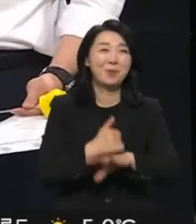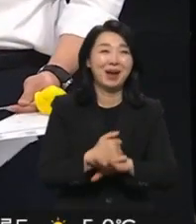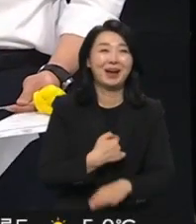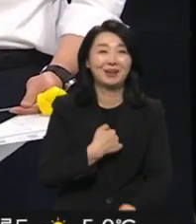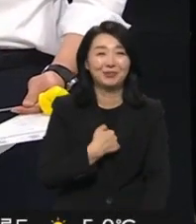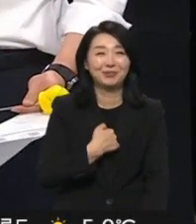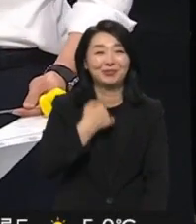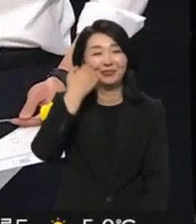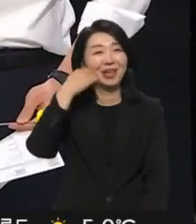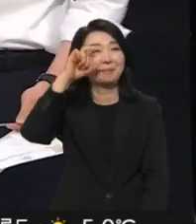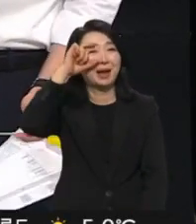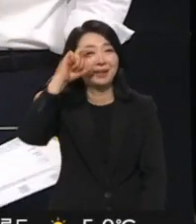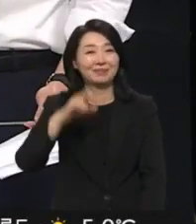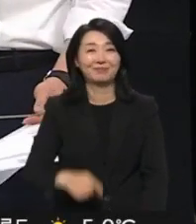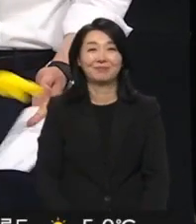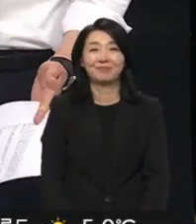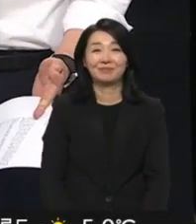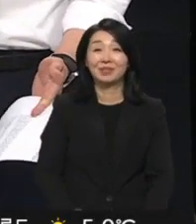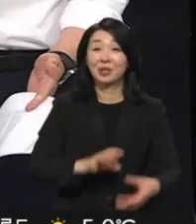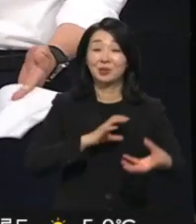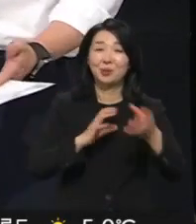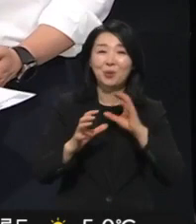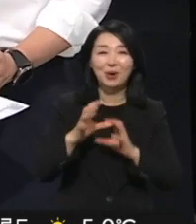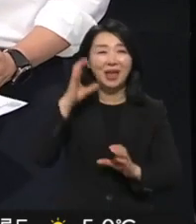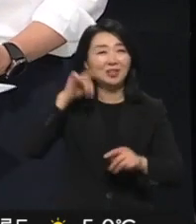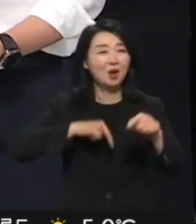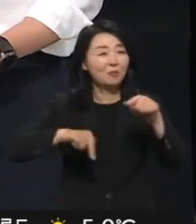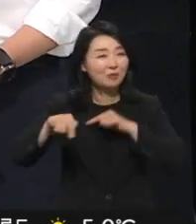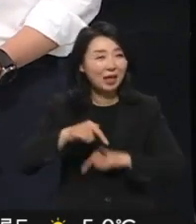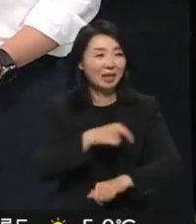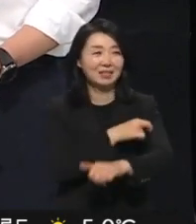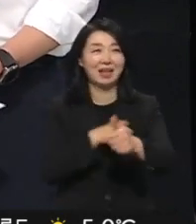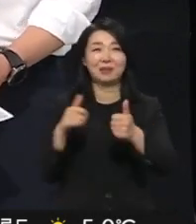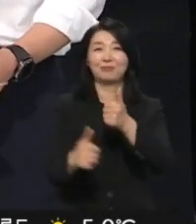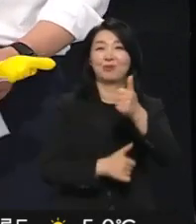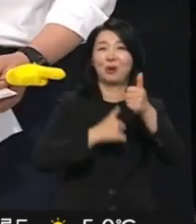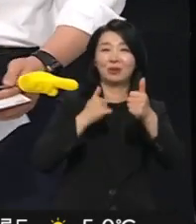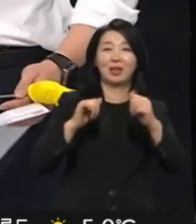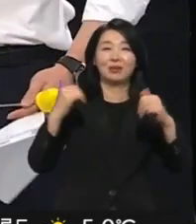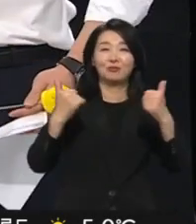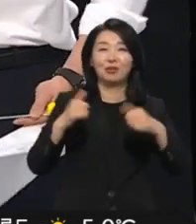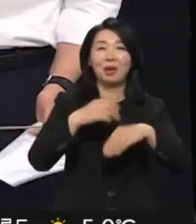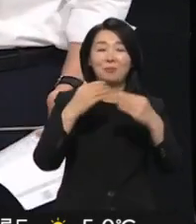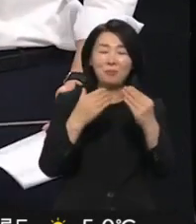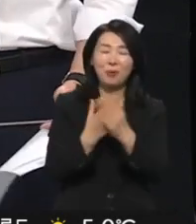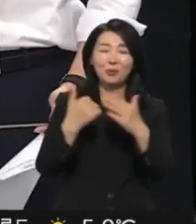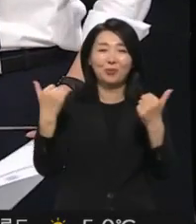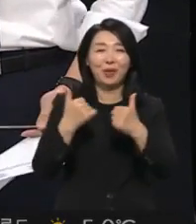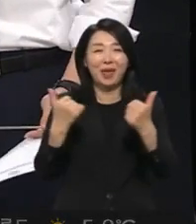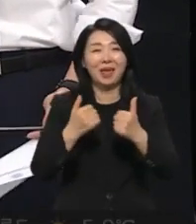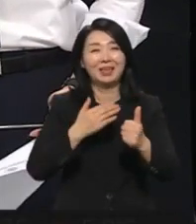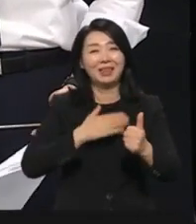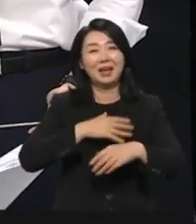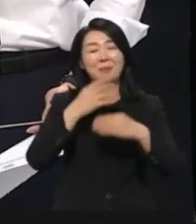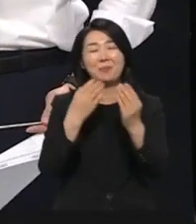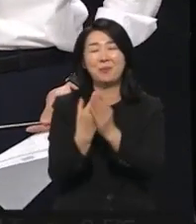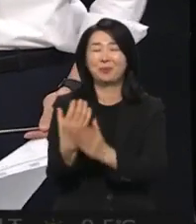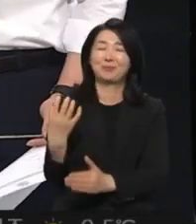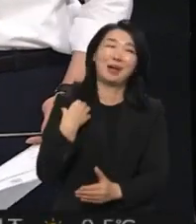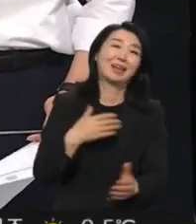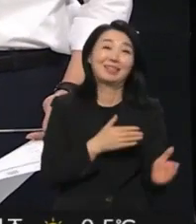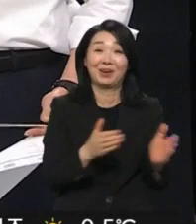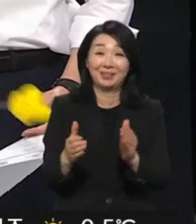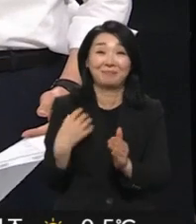끝판왕이라고 하면 단연 박마커죠. 토론회, 청문회, 상임위 등 국회에서 열리는 웬만한 회의는 제가 다 도맡아